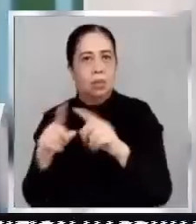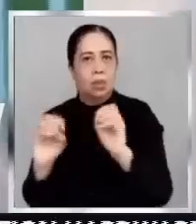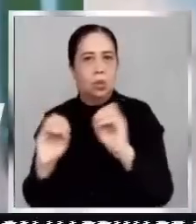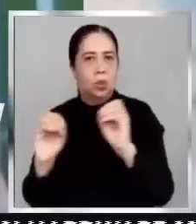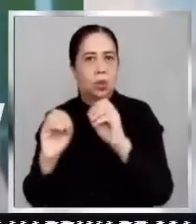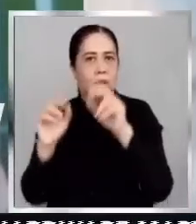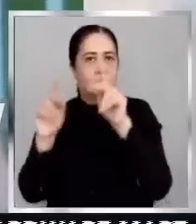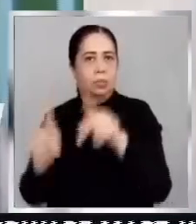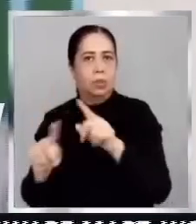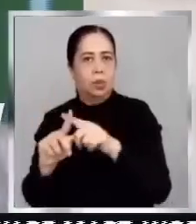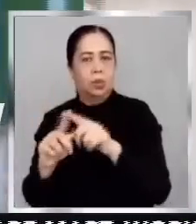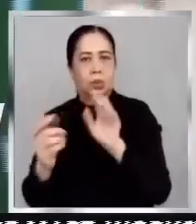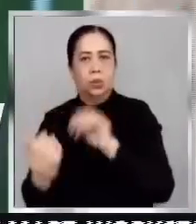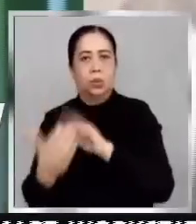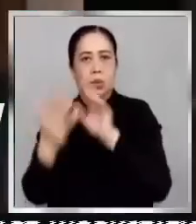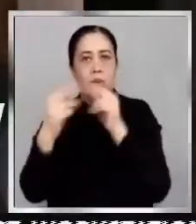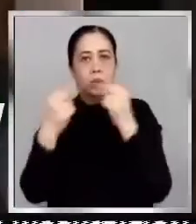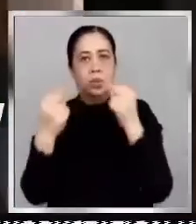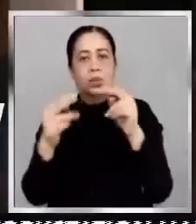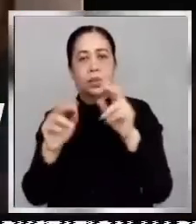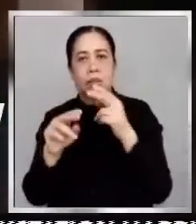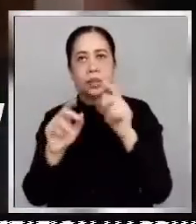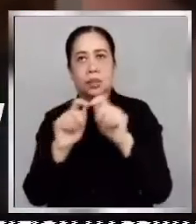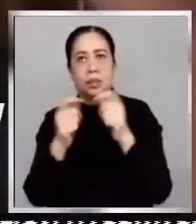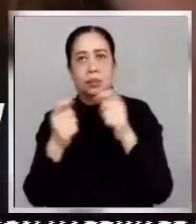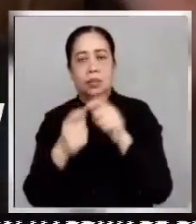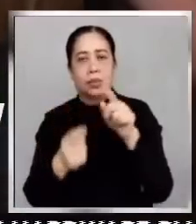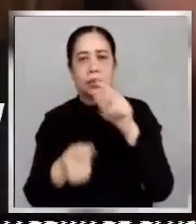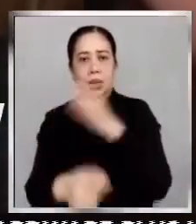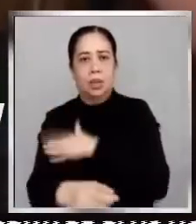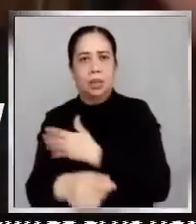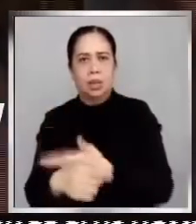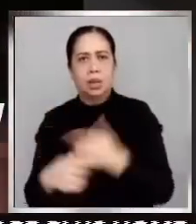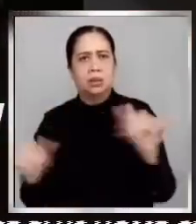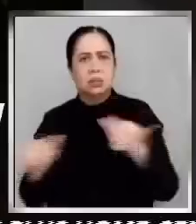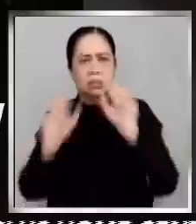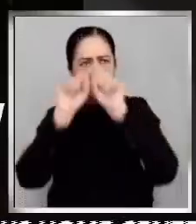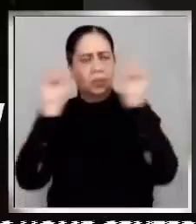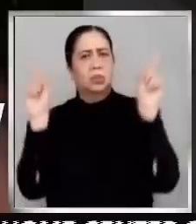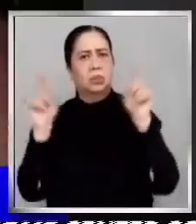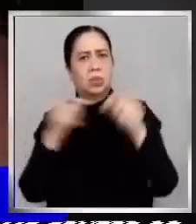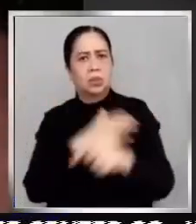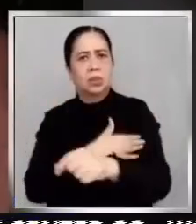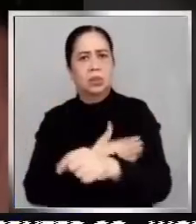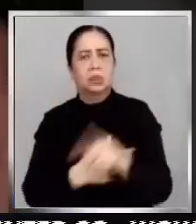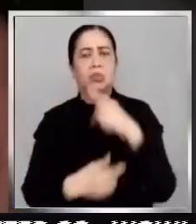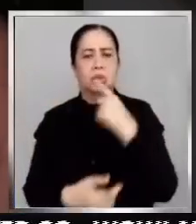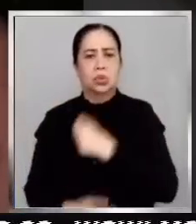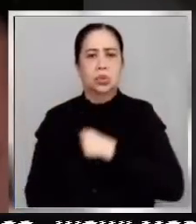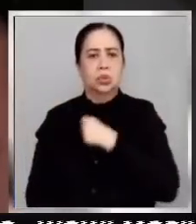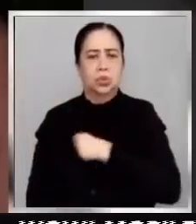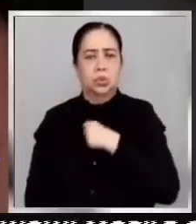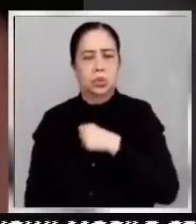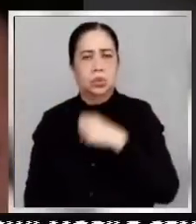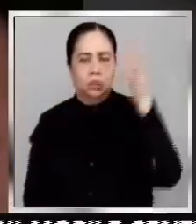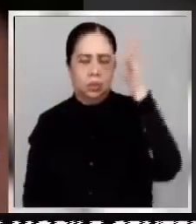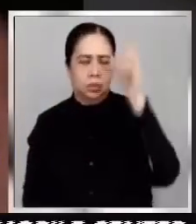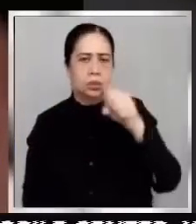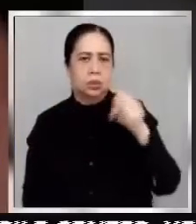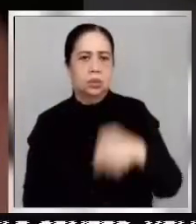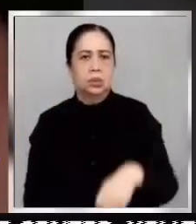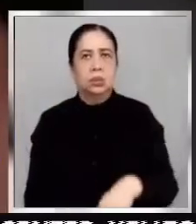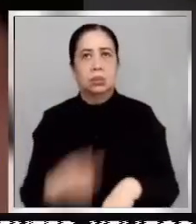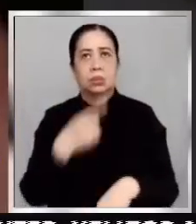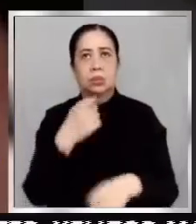humarap sa news team anak ni sanas na nabigla rin umano sa nangyari Oo nagor kasi hindi